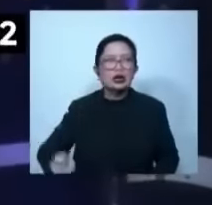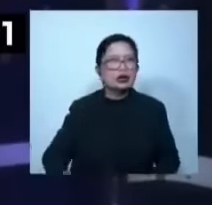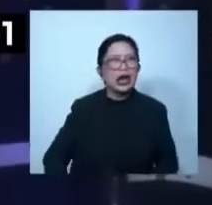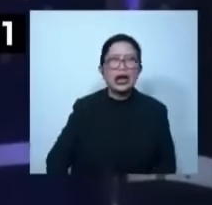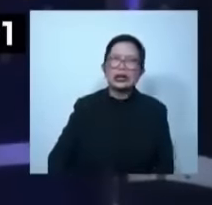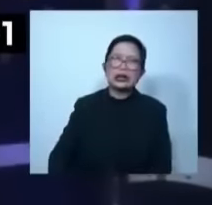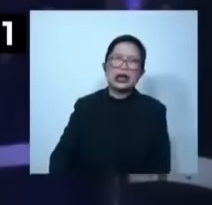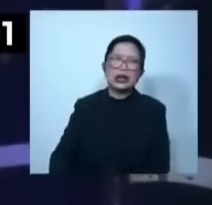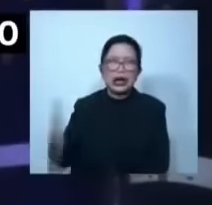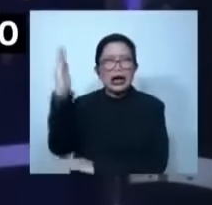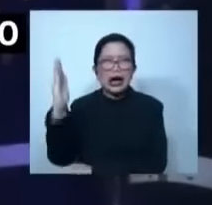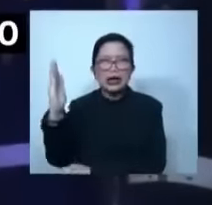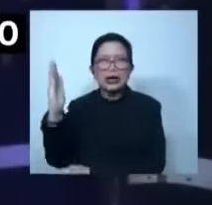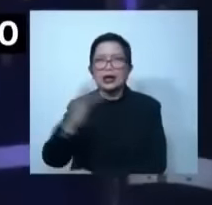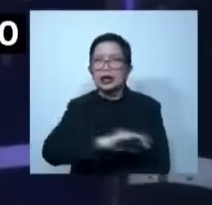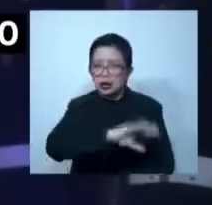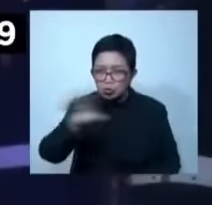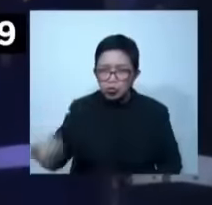yang perlu ditegakkan.